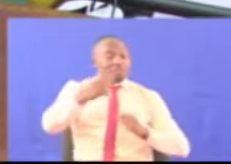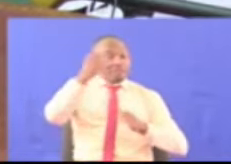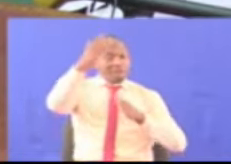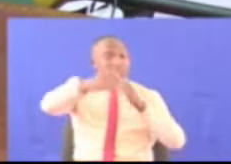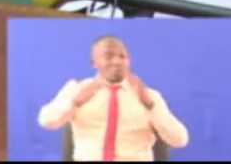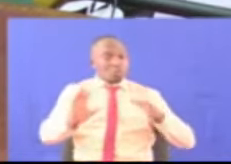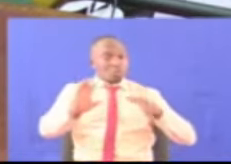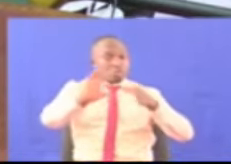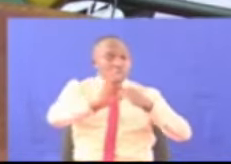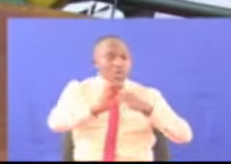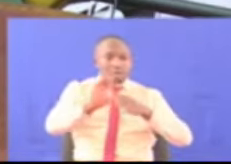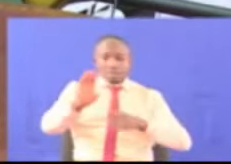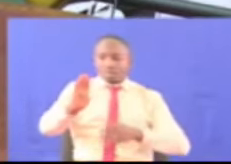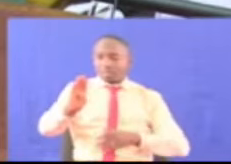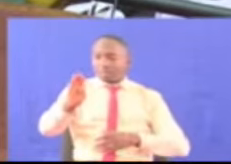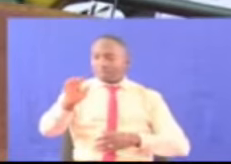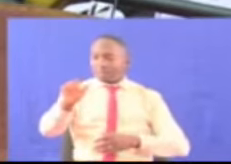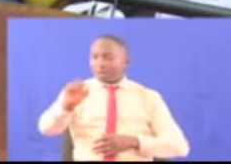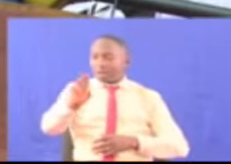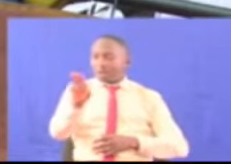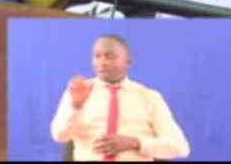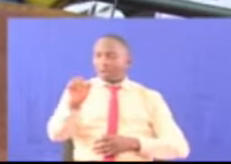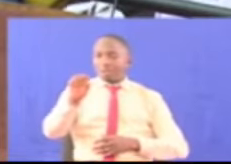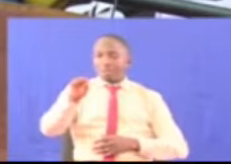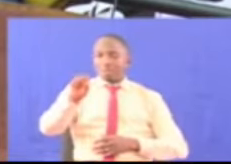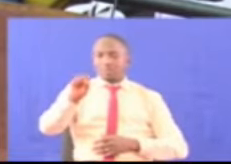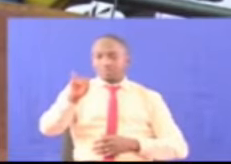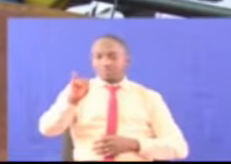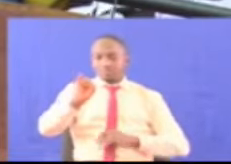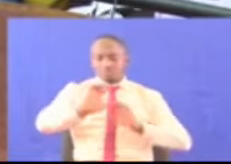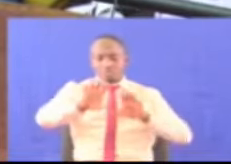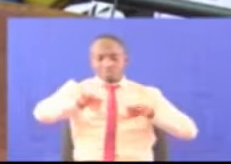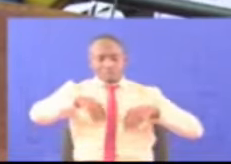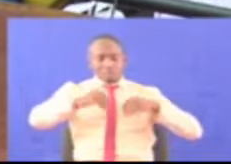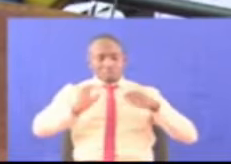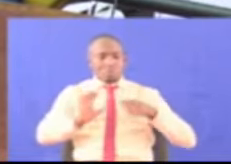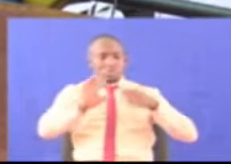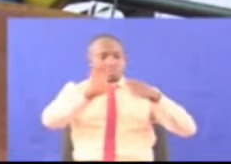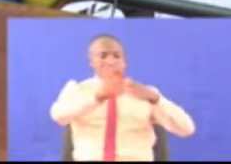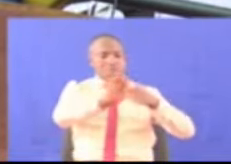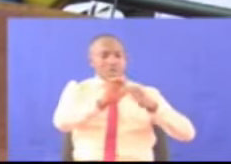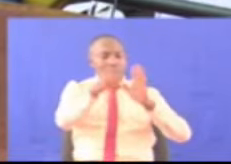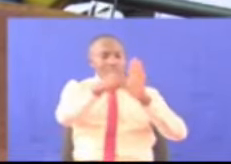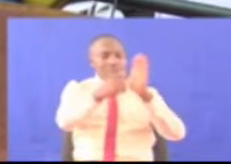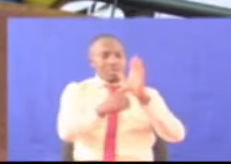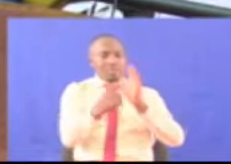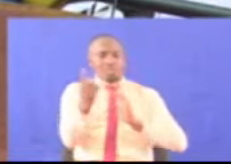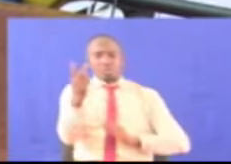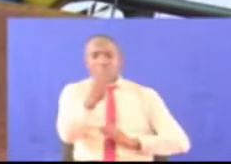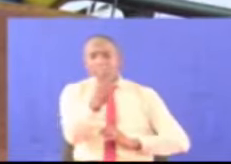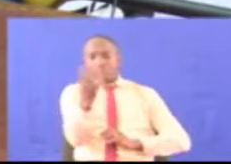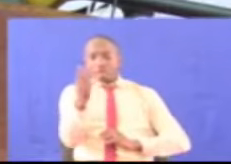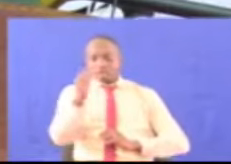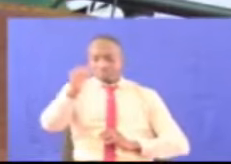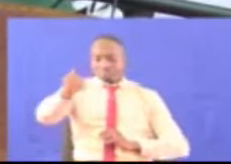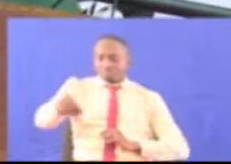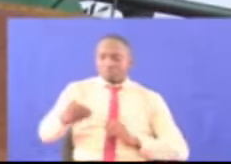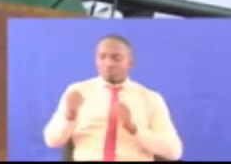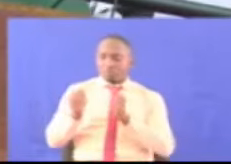na IPU ni Bahamas, ambalo lilikubaliwa kujiunga na umoja huo tarehe 24 mwezi wa